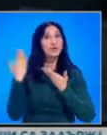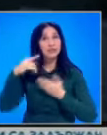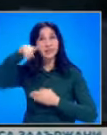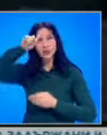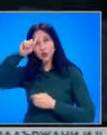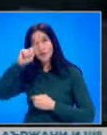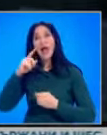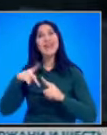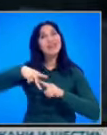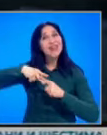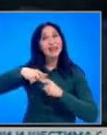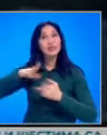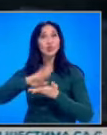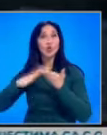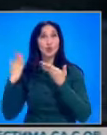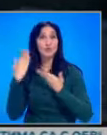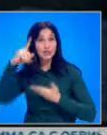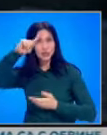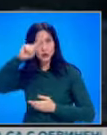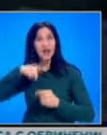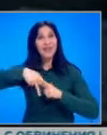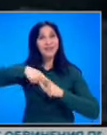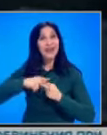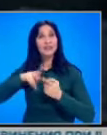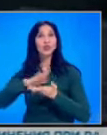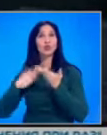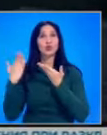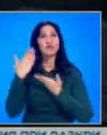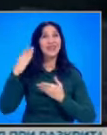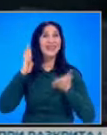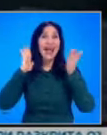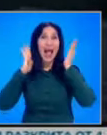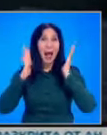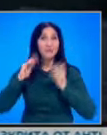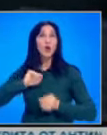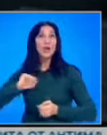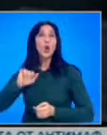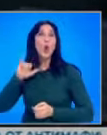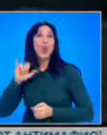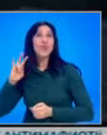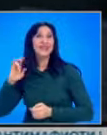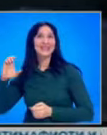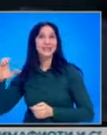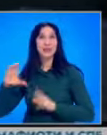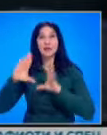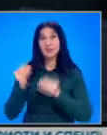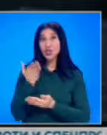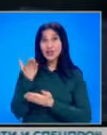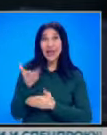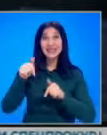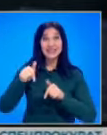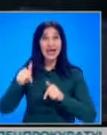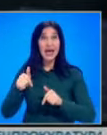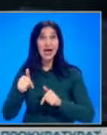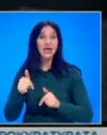в София, Техническия университет в София, Техническия университет в Габрово и УНСС. Всички те сега са в сесия,